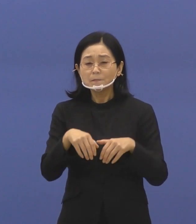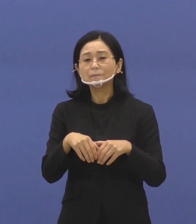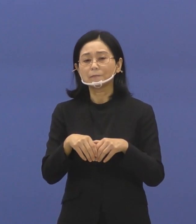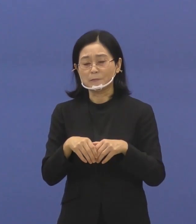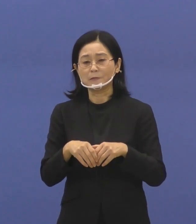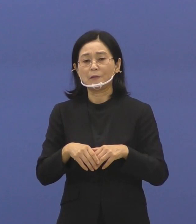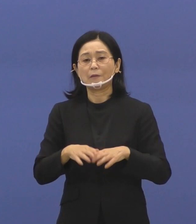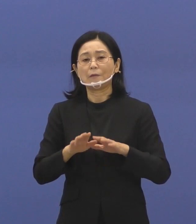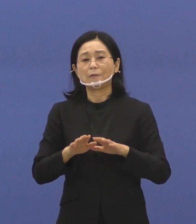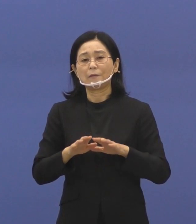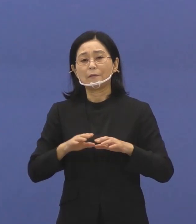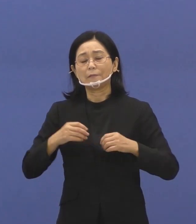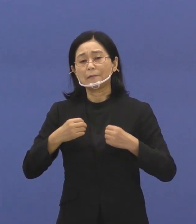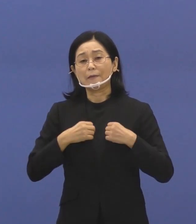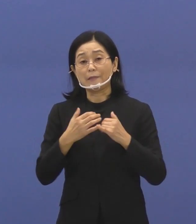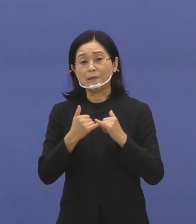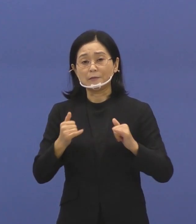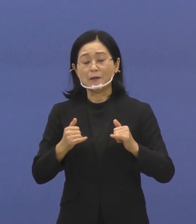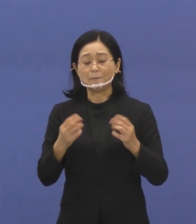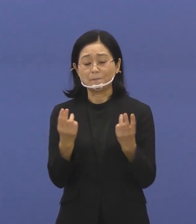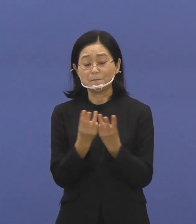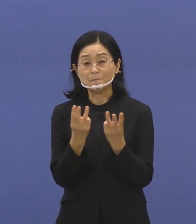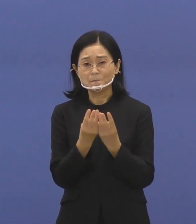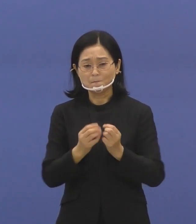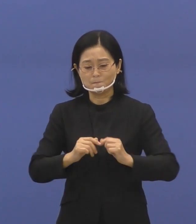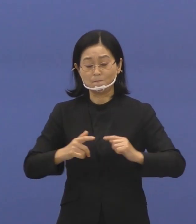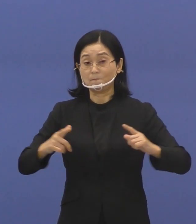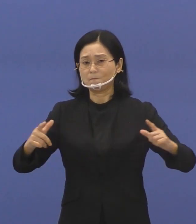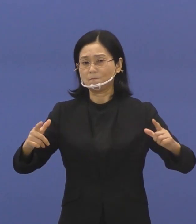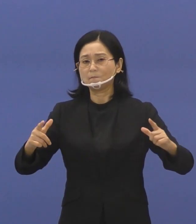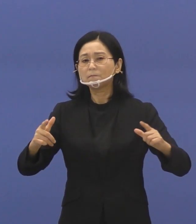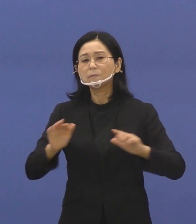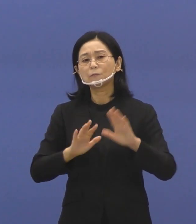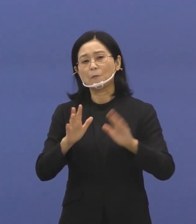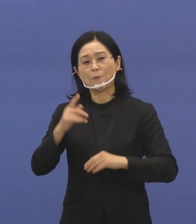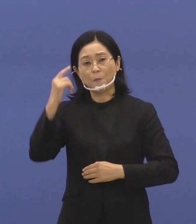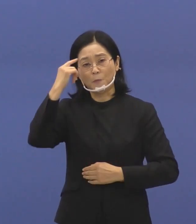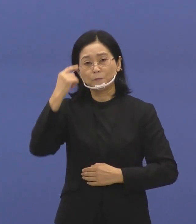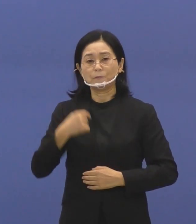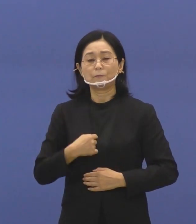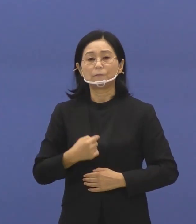感染者数が増えているというふうに思いますし、